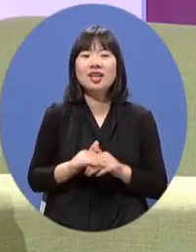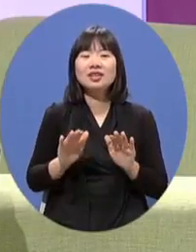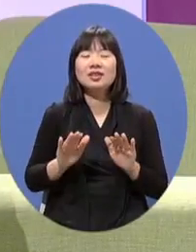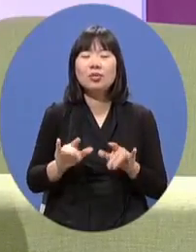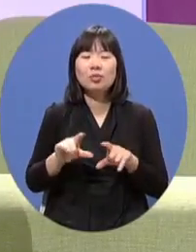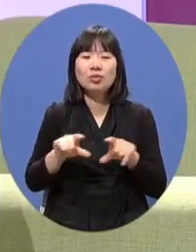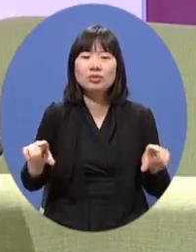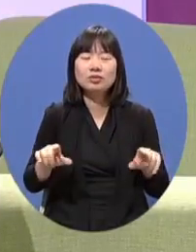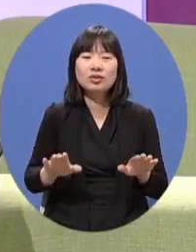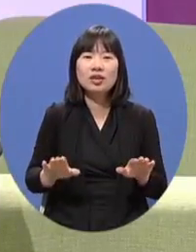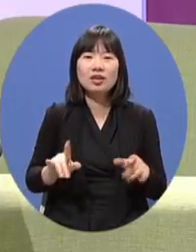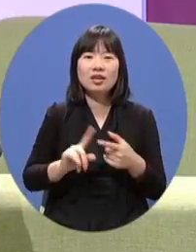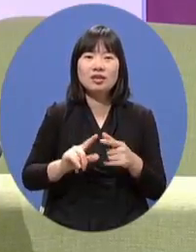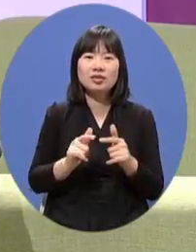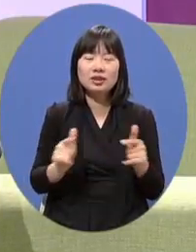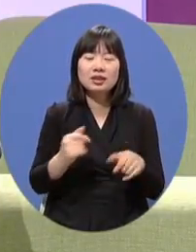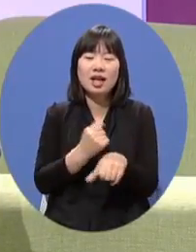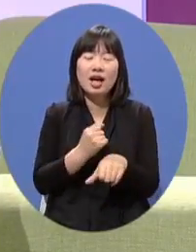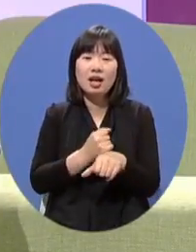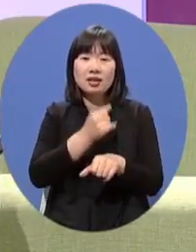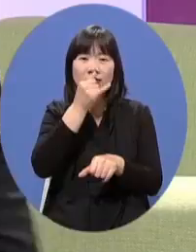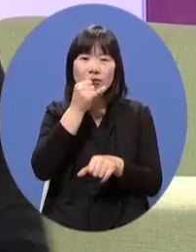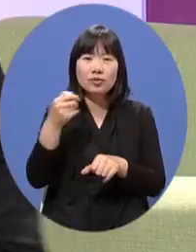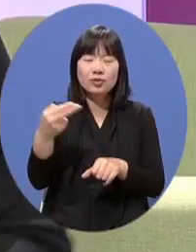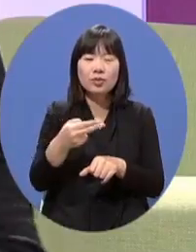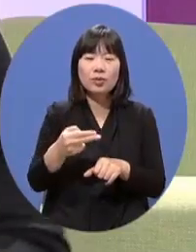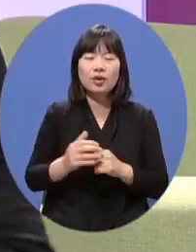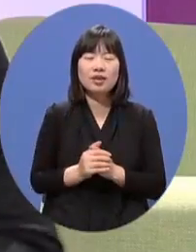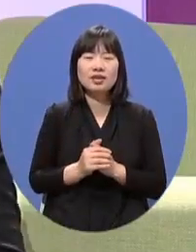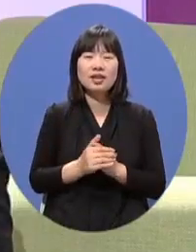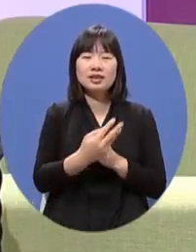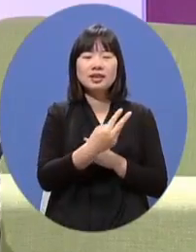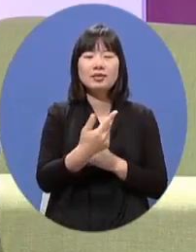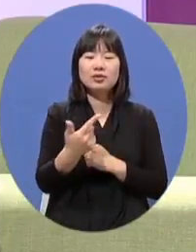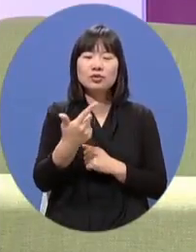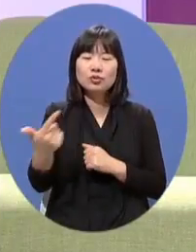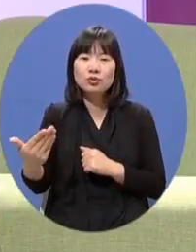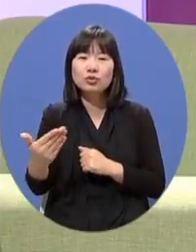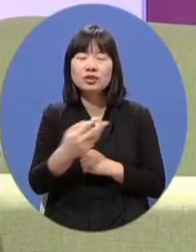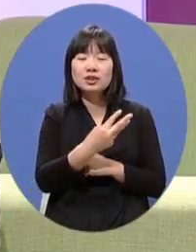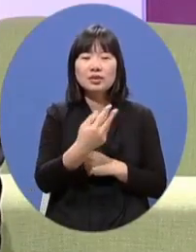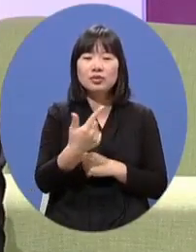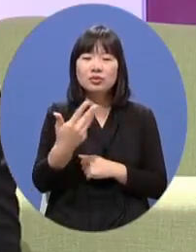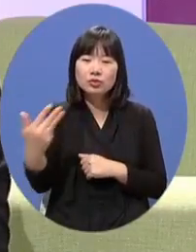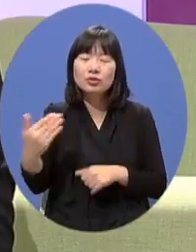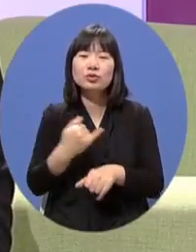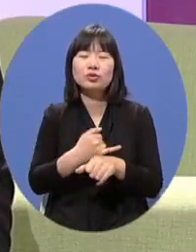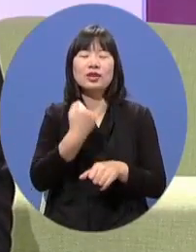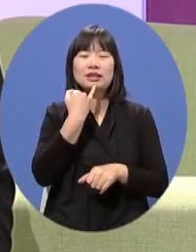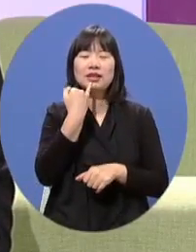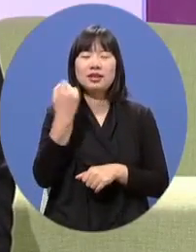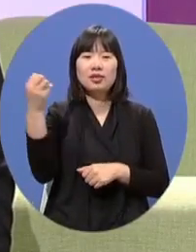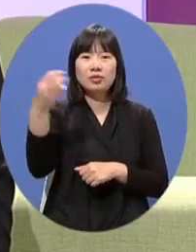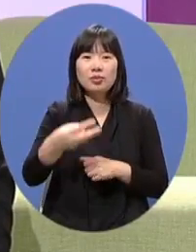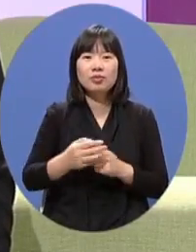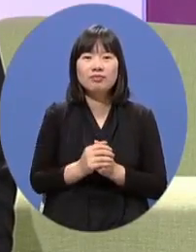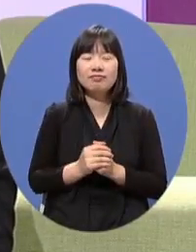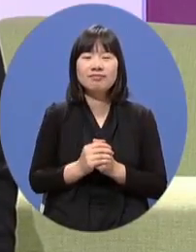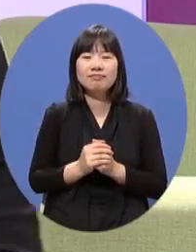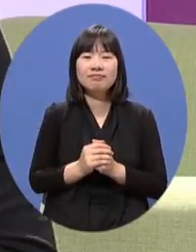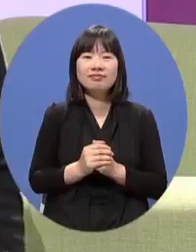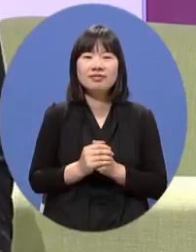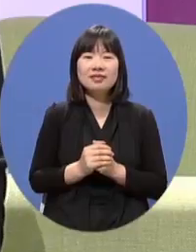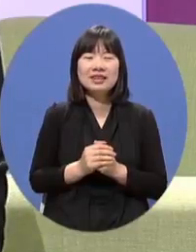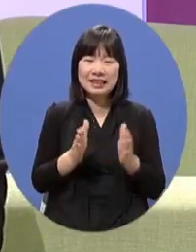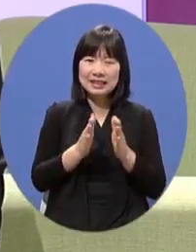이제 보통 이제 그런 거를 좀 하신다거나 아니면은 뭐 369, 369 이런 것도 다 괜찮아요. 아니면은 이제 뭐그 하여튼